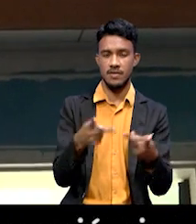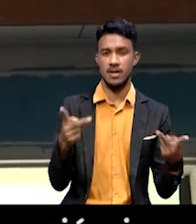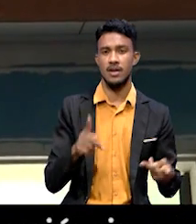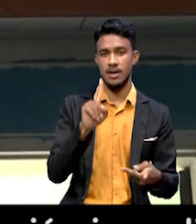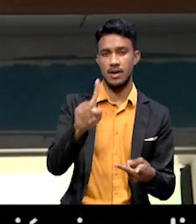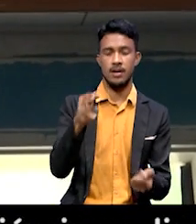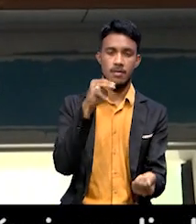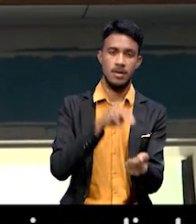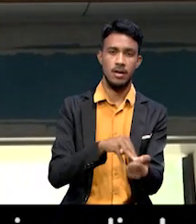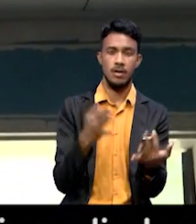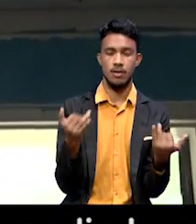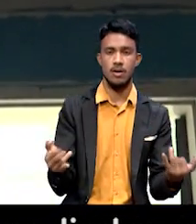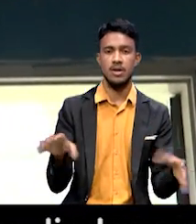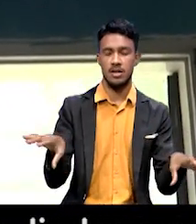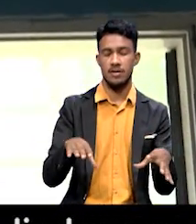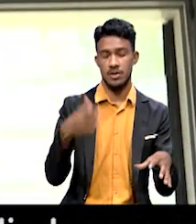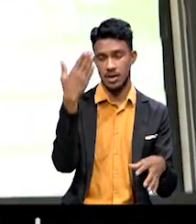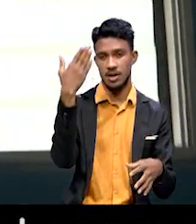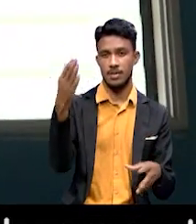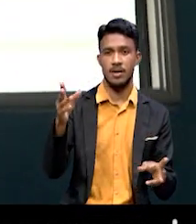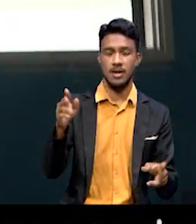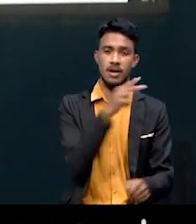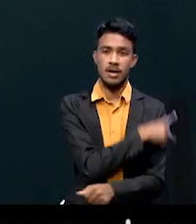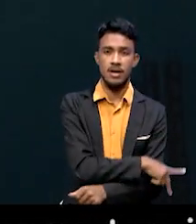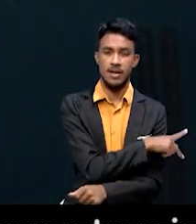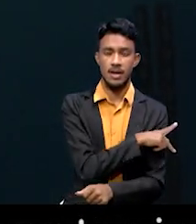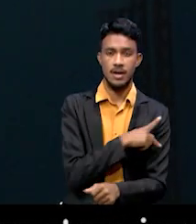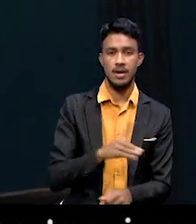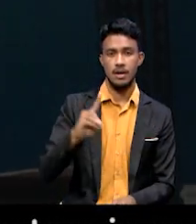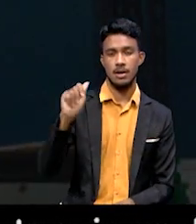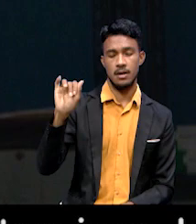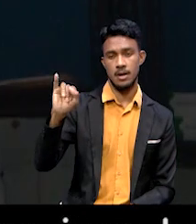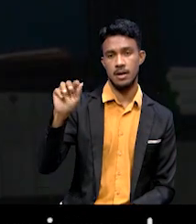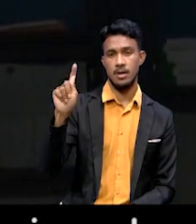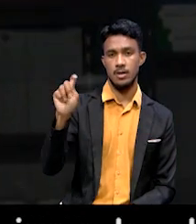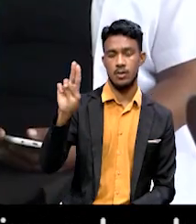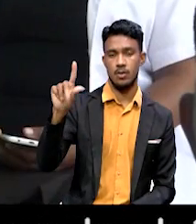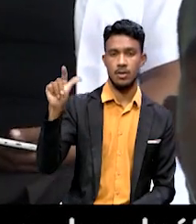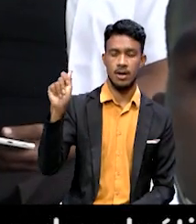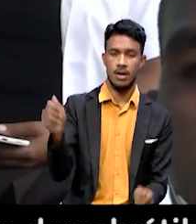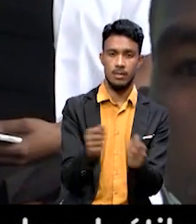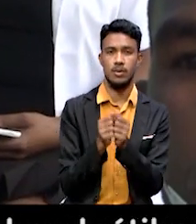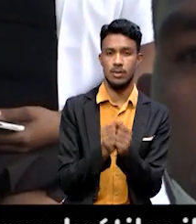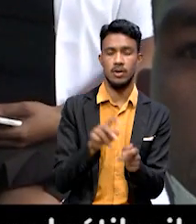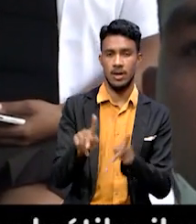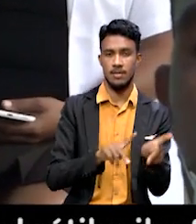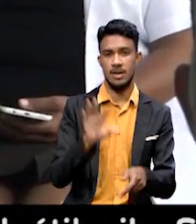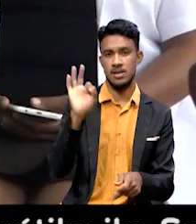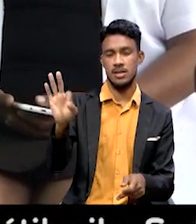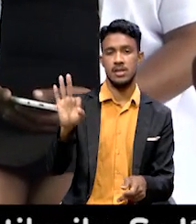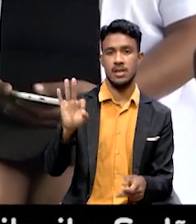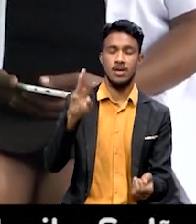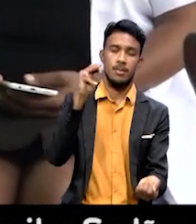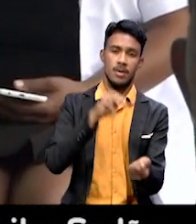da daune servisu iha klinika veteranus David Alex Daitula ne hamutuk emanensia komposto